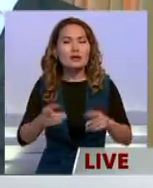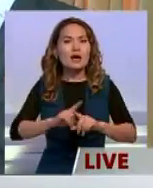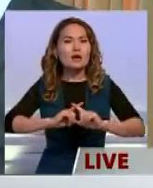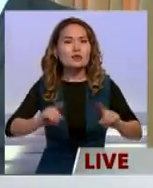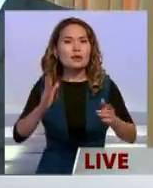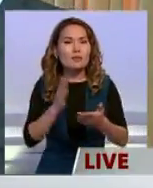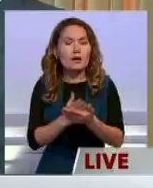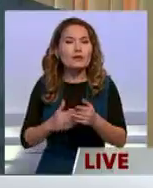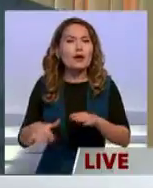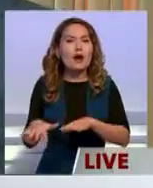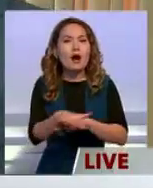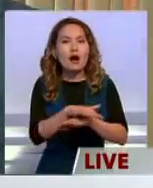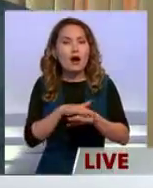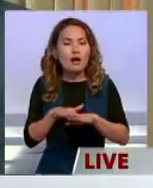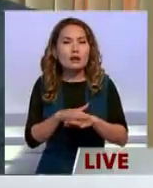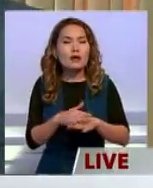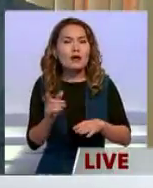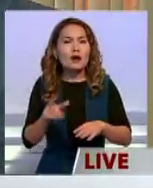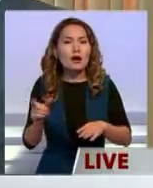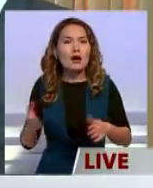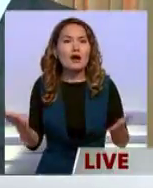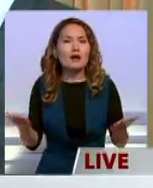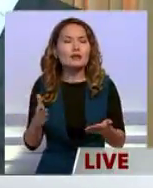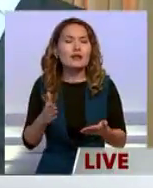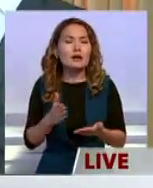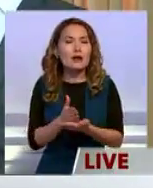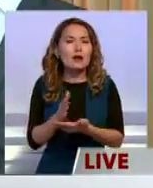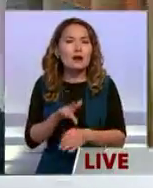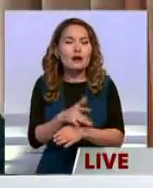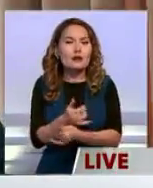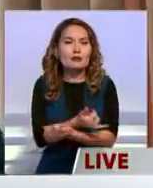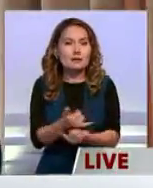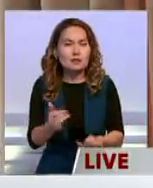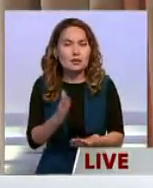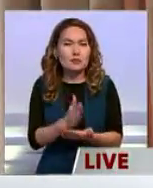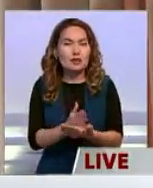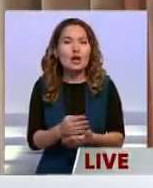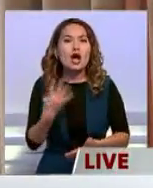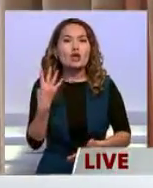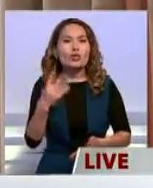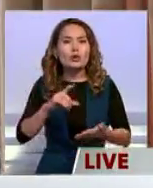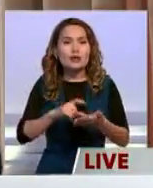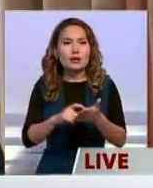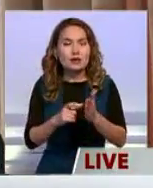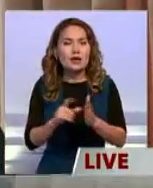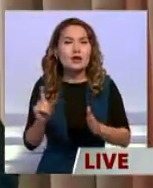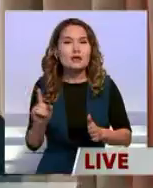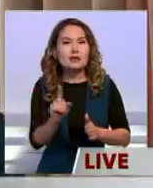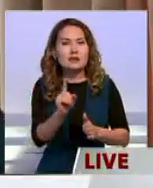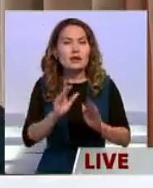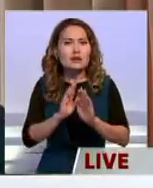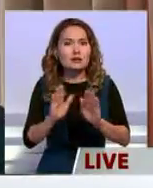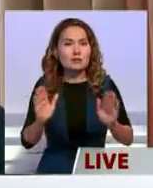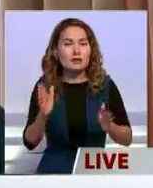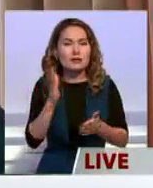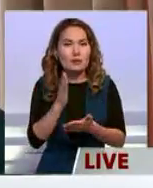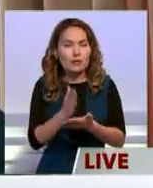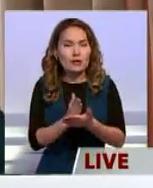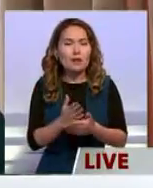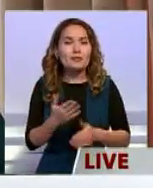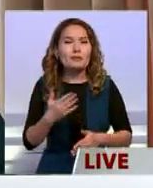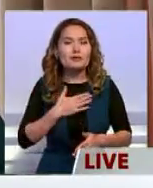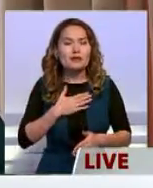етеді, сол жөнінде айтып өтсеңіз. Рухани жаңғыру музейі 4 экспозициялық залдан тұрады. Бірінші зал Батыс Қазақстан облысы киелі жерлері, екінші